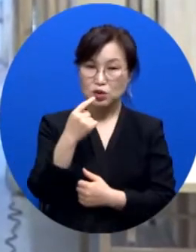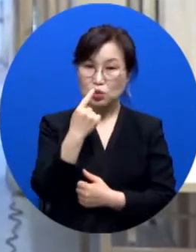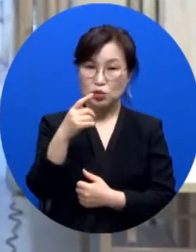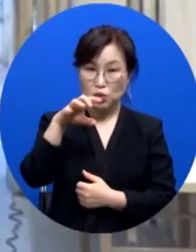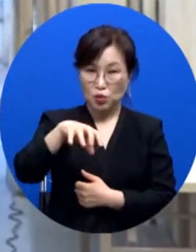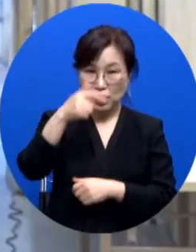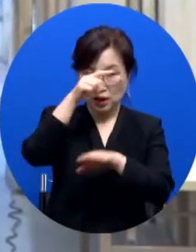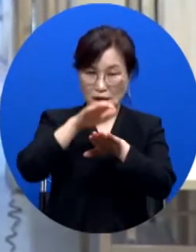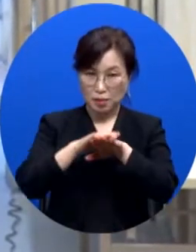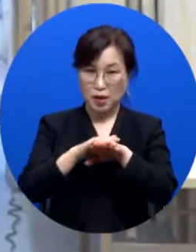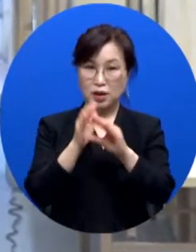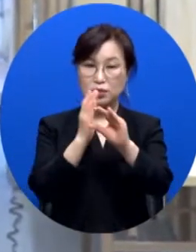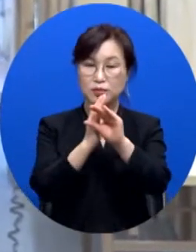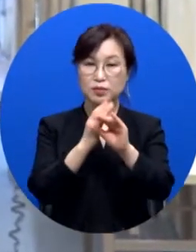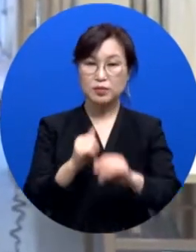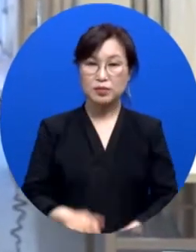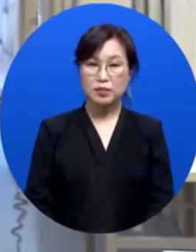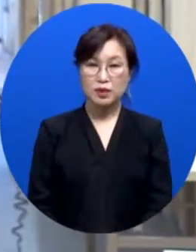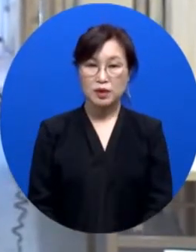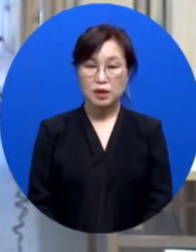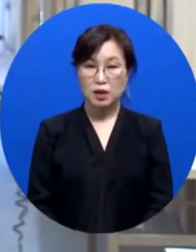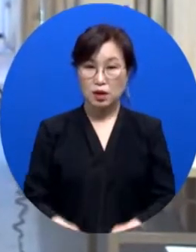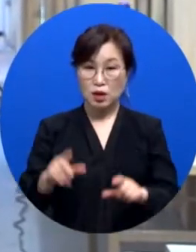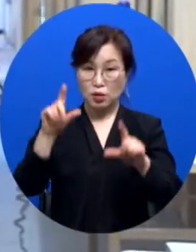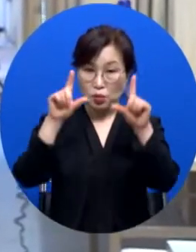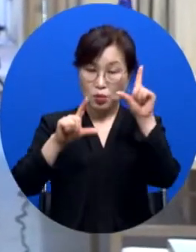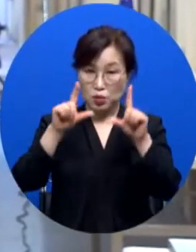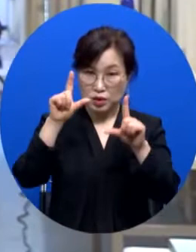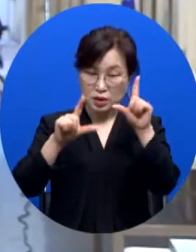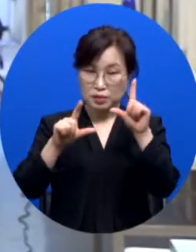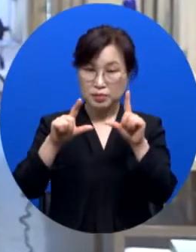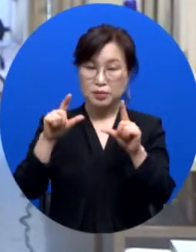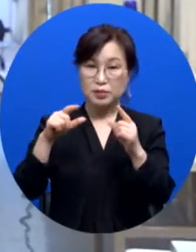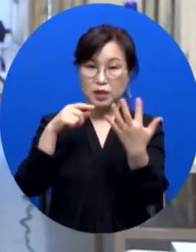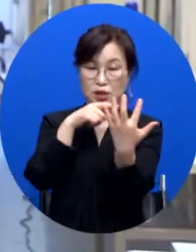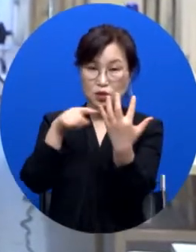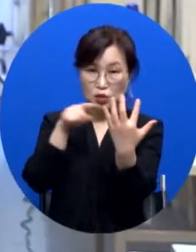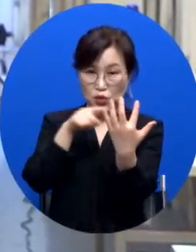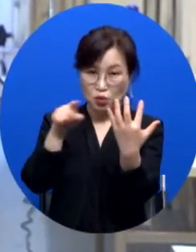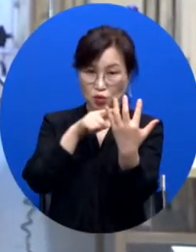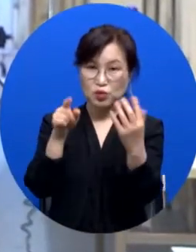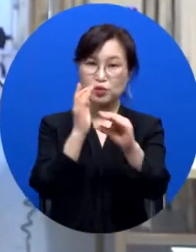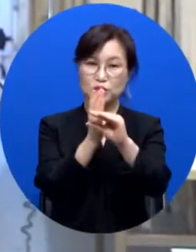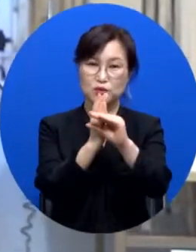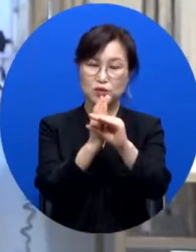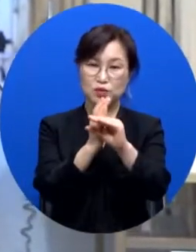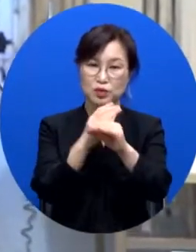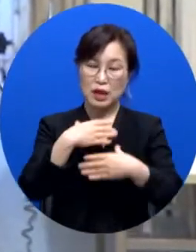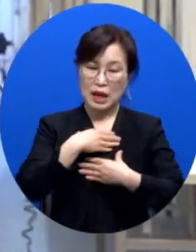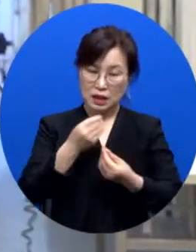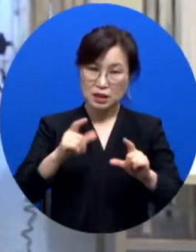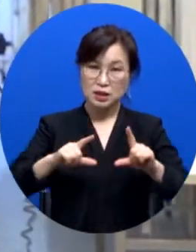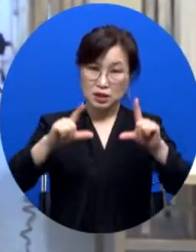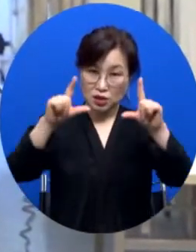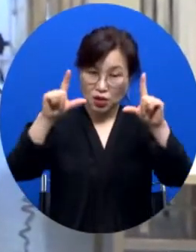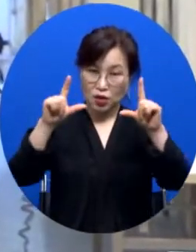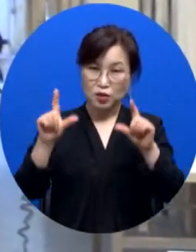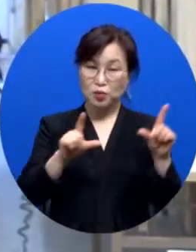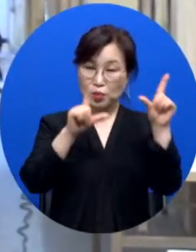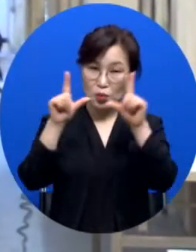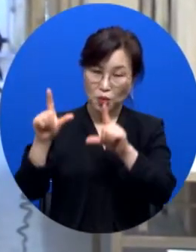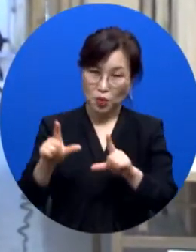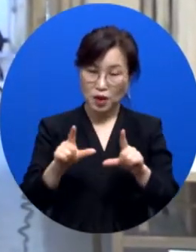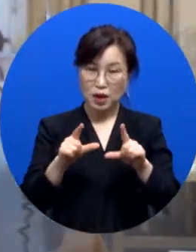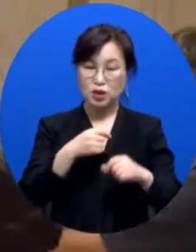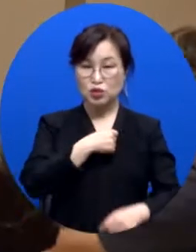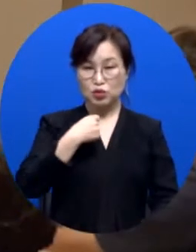채플에 나와 있습니다. 제 뒤에 보이는 것처럼 현재 선교사 재교육이 한창입니다. 안식년을 보내고 있는 중국,